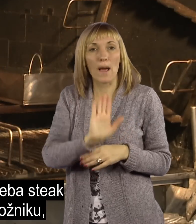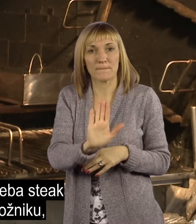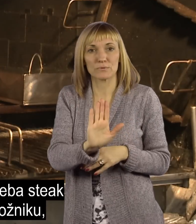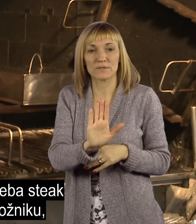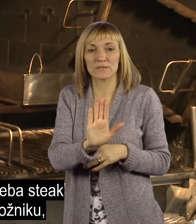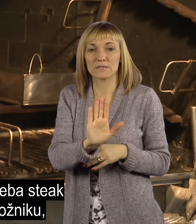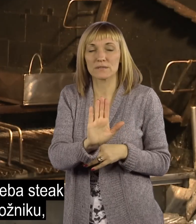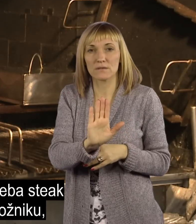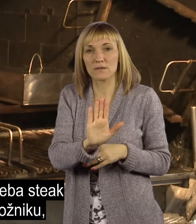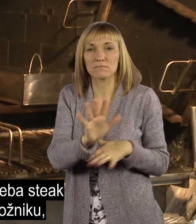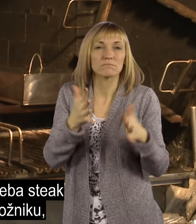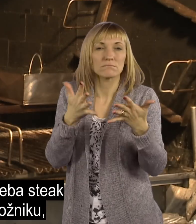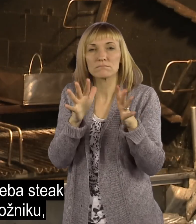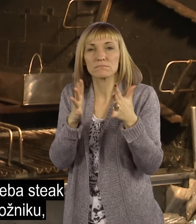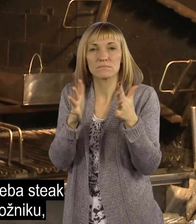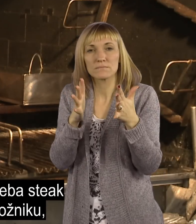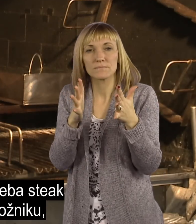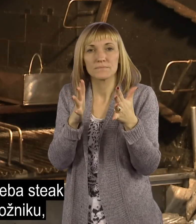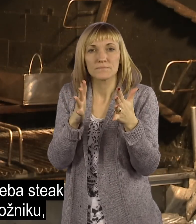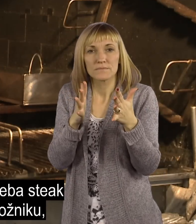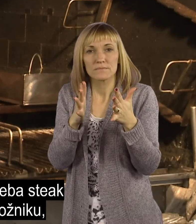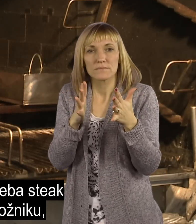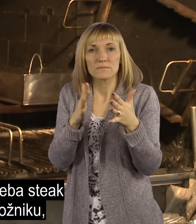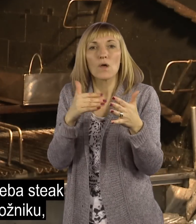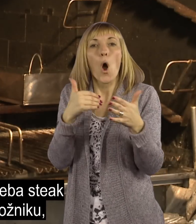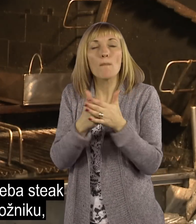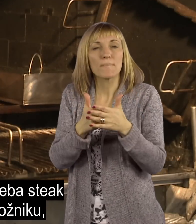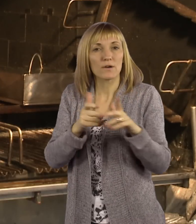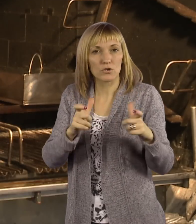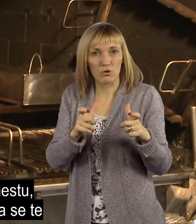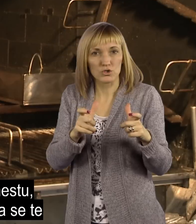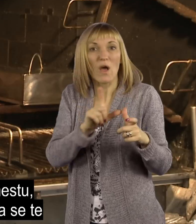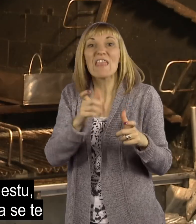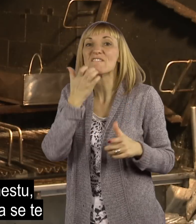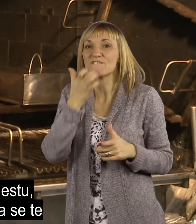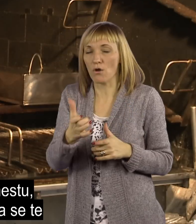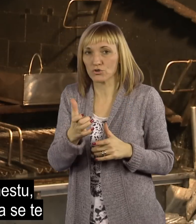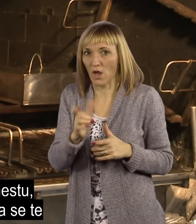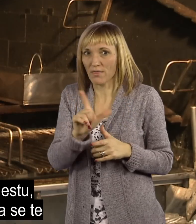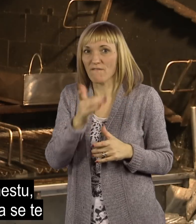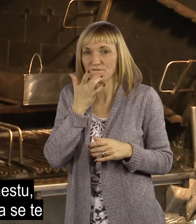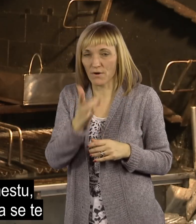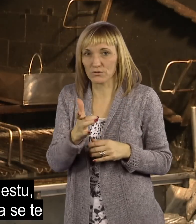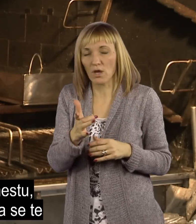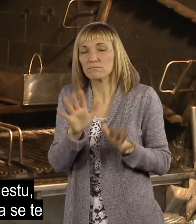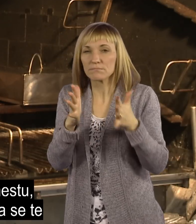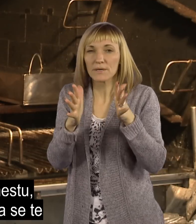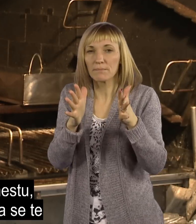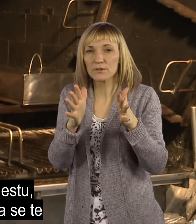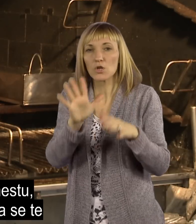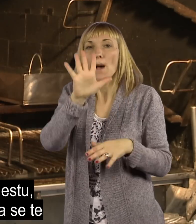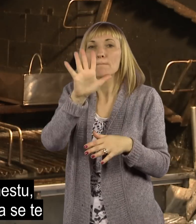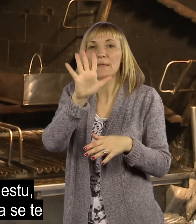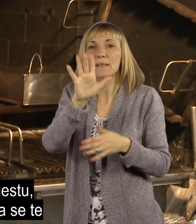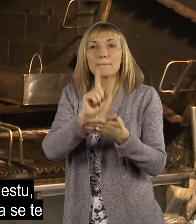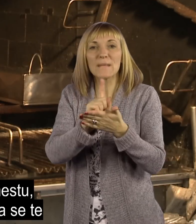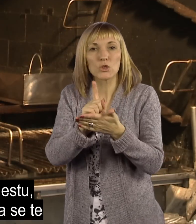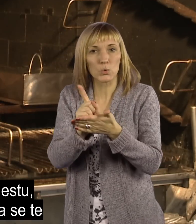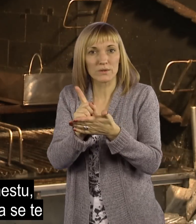pustiti nekje ob krožniku, ne na vročem mestu, cirka 5